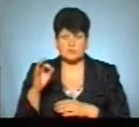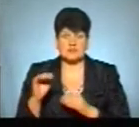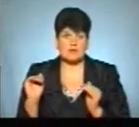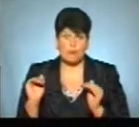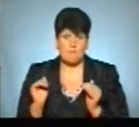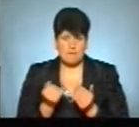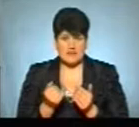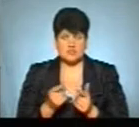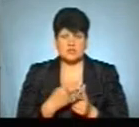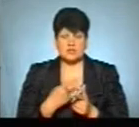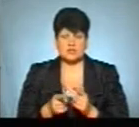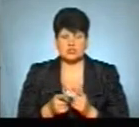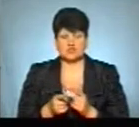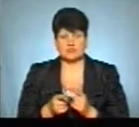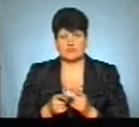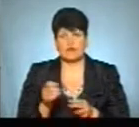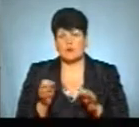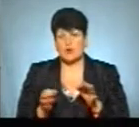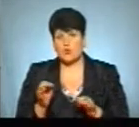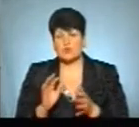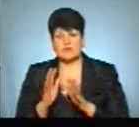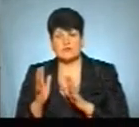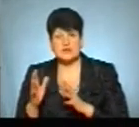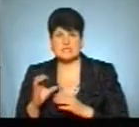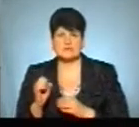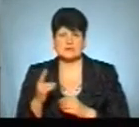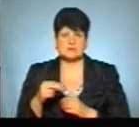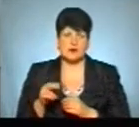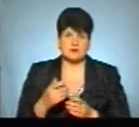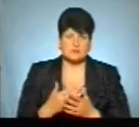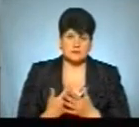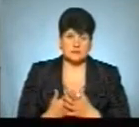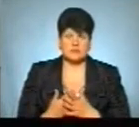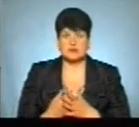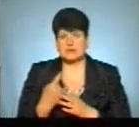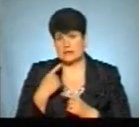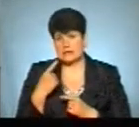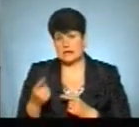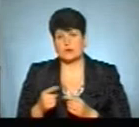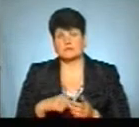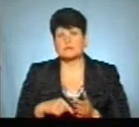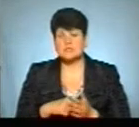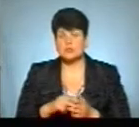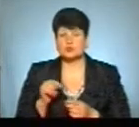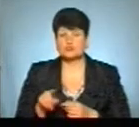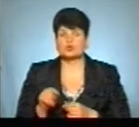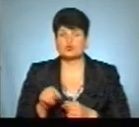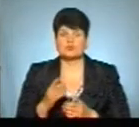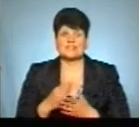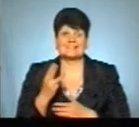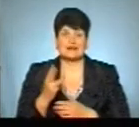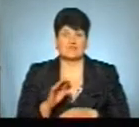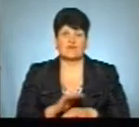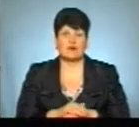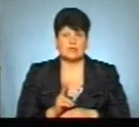ніж в дикій природі, в лісі, чи в садках, чи десь віддалено від міста. Тому що тут є три фактори.